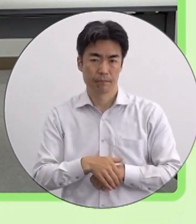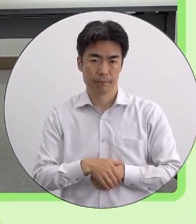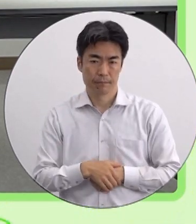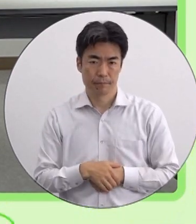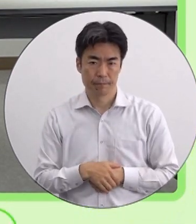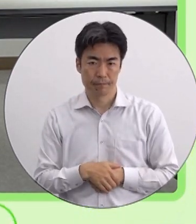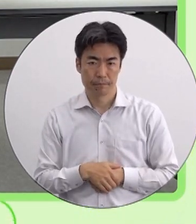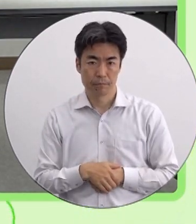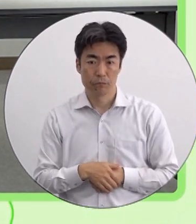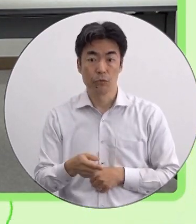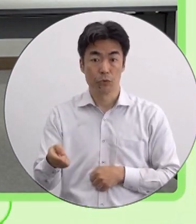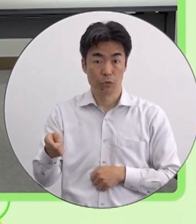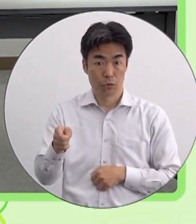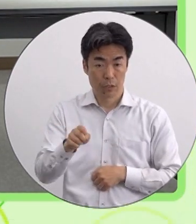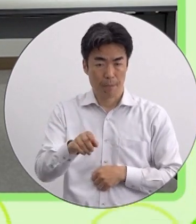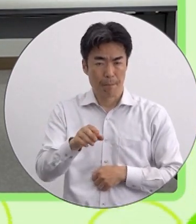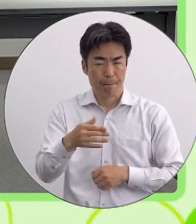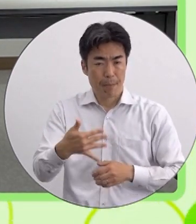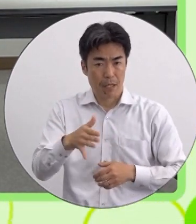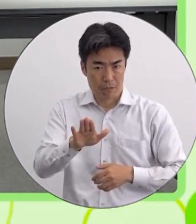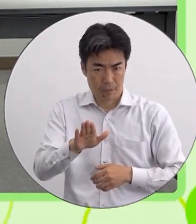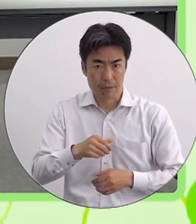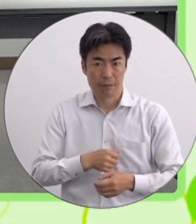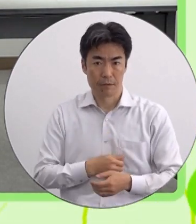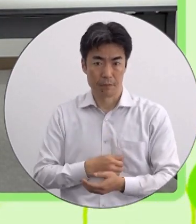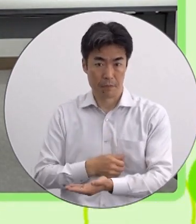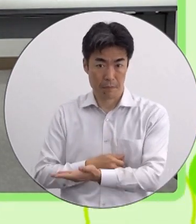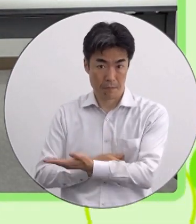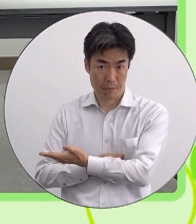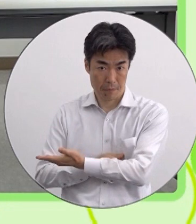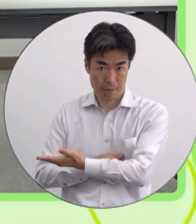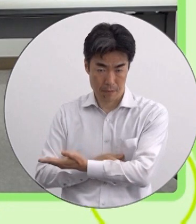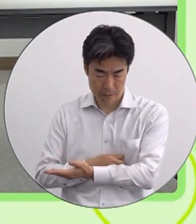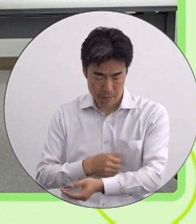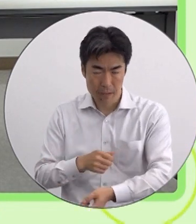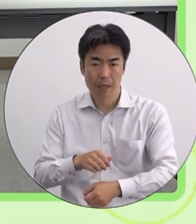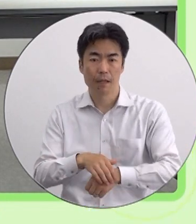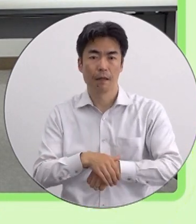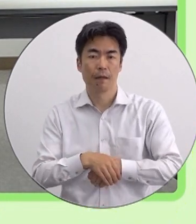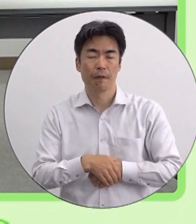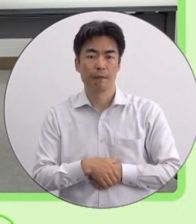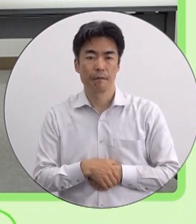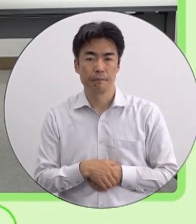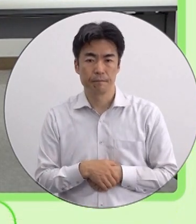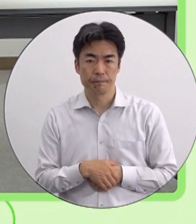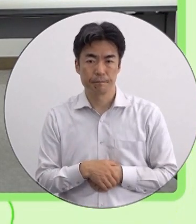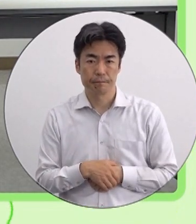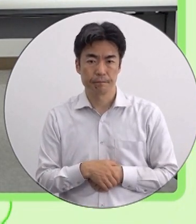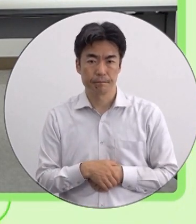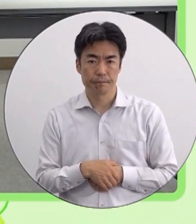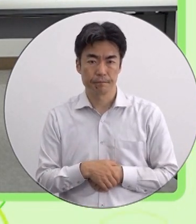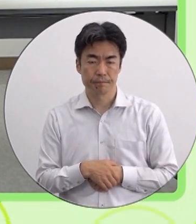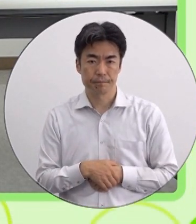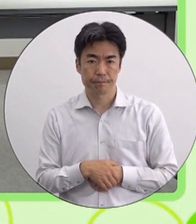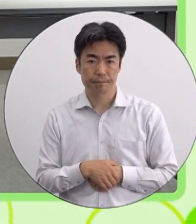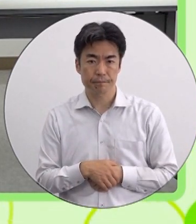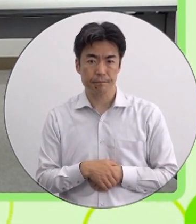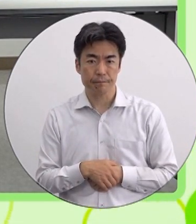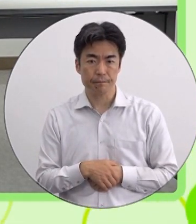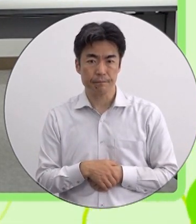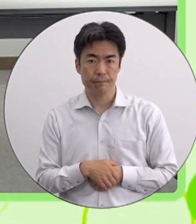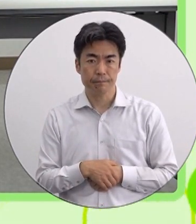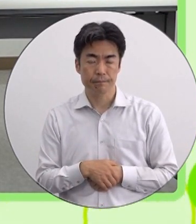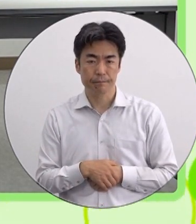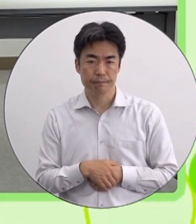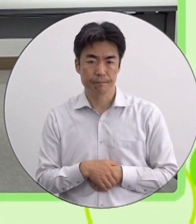1,2,3,4,5。 次に左手は壁またはテーブルについたまま、右後ろを指さすようにしっかり胸